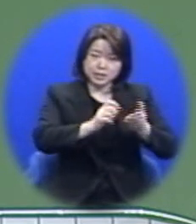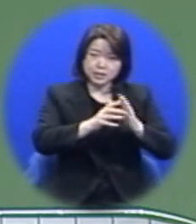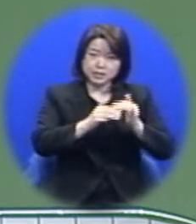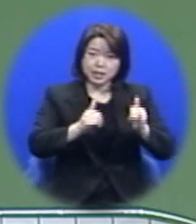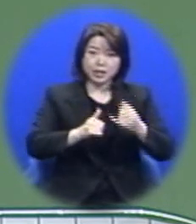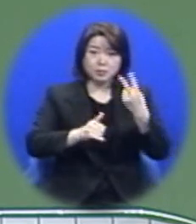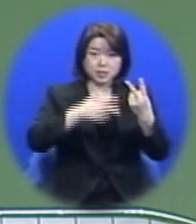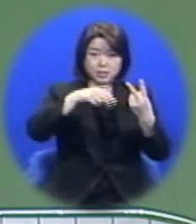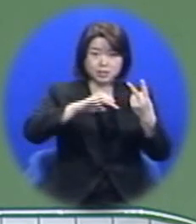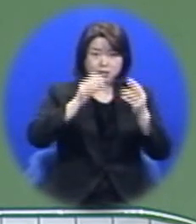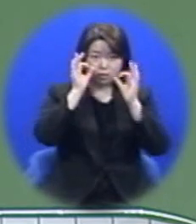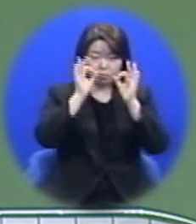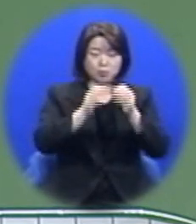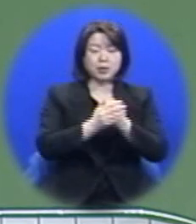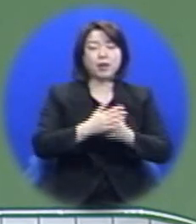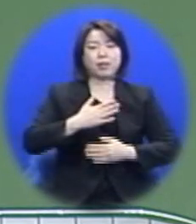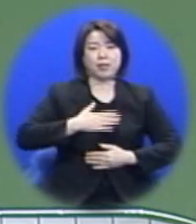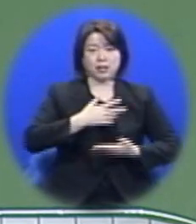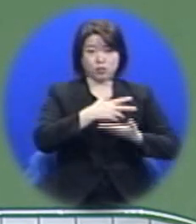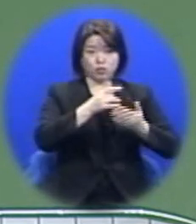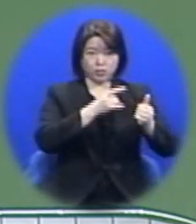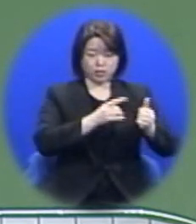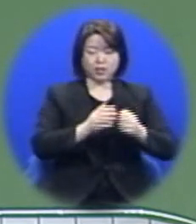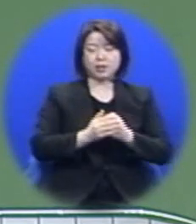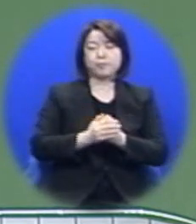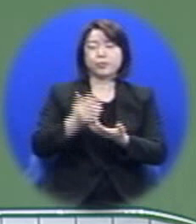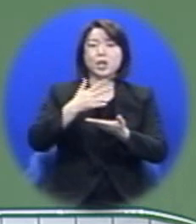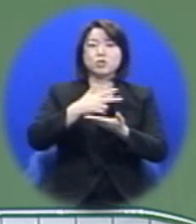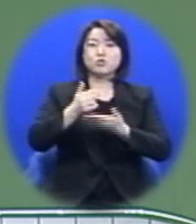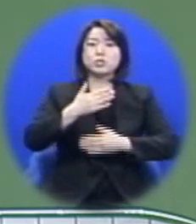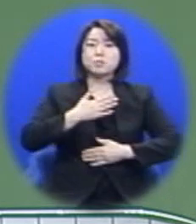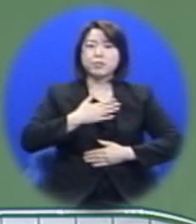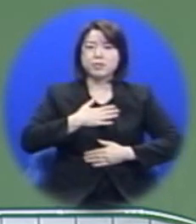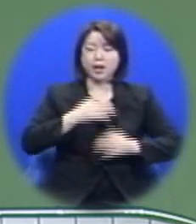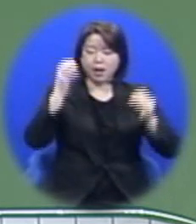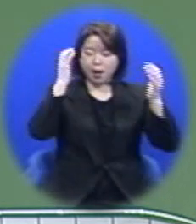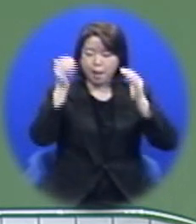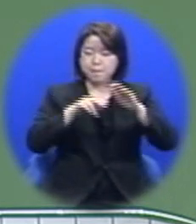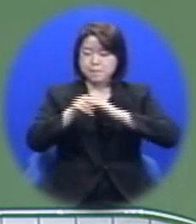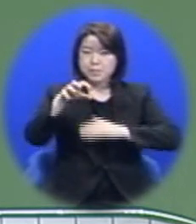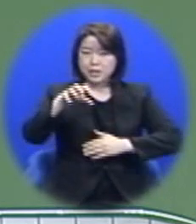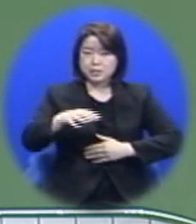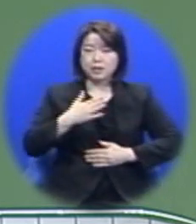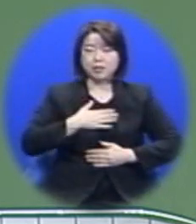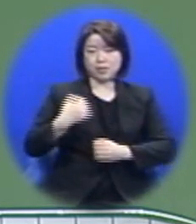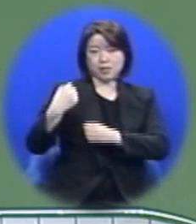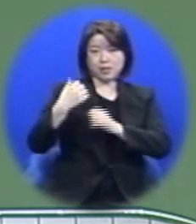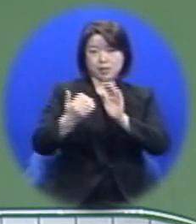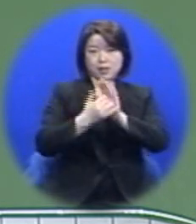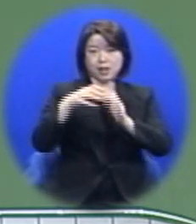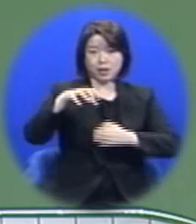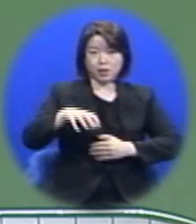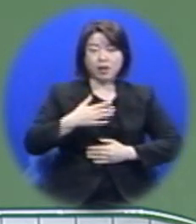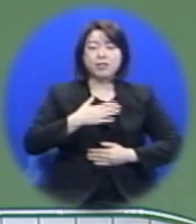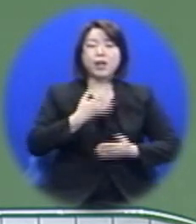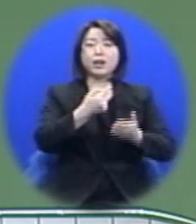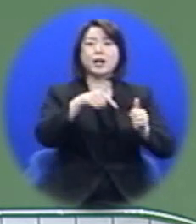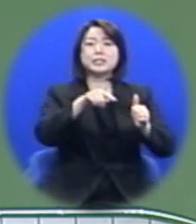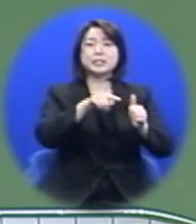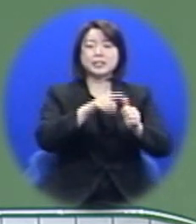이렇게 고백합니다. 나는 주님께, 주님은 나의 피난처, 나의 요새, 내가 의지할